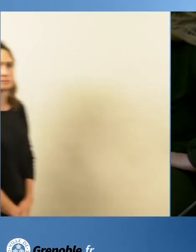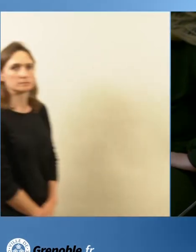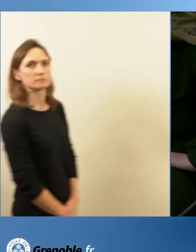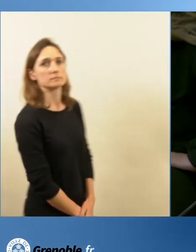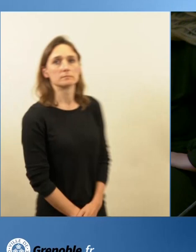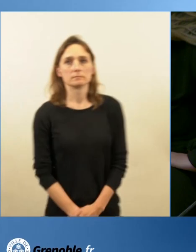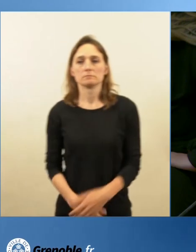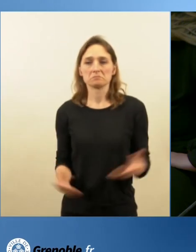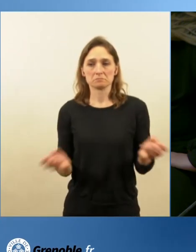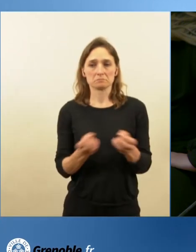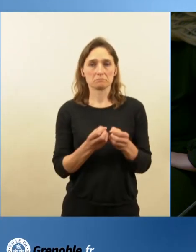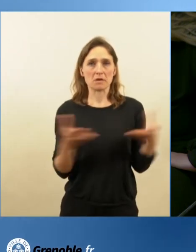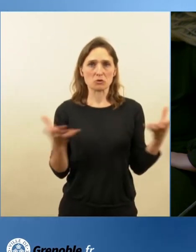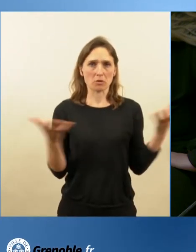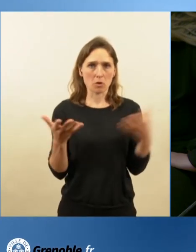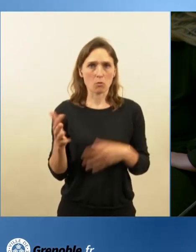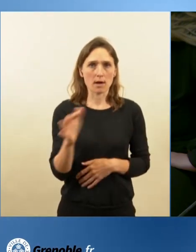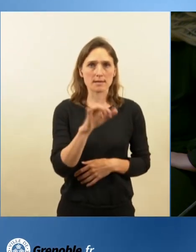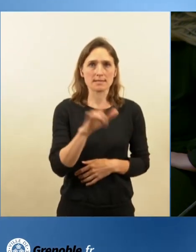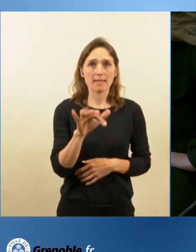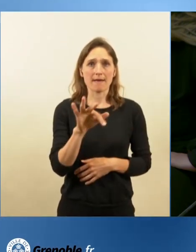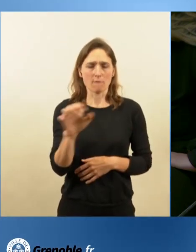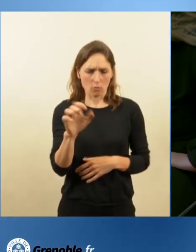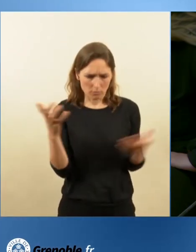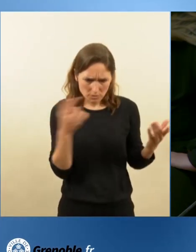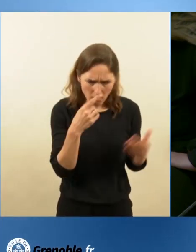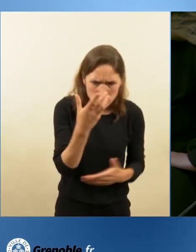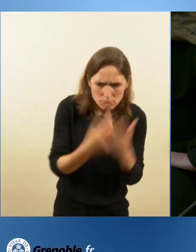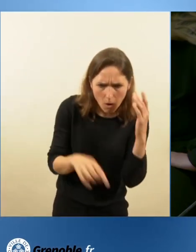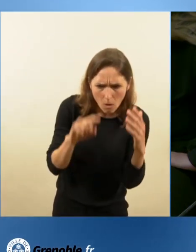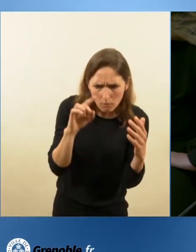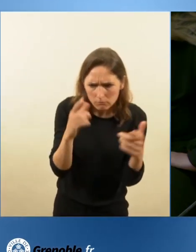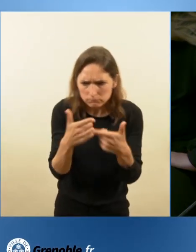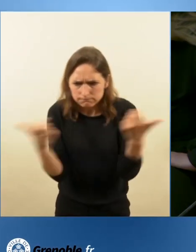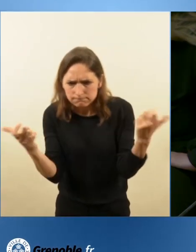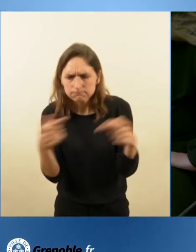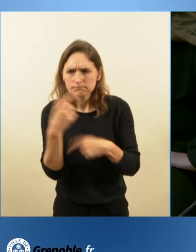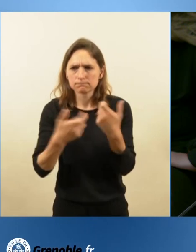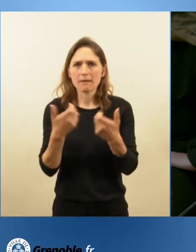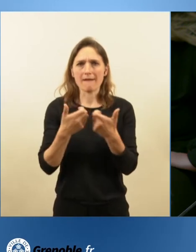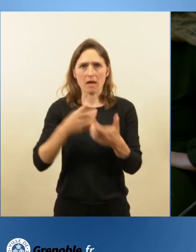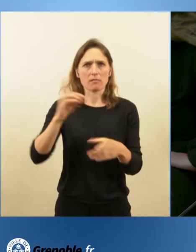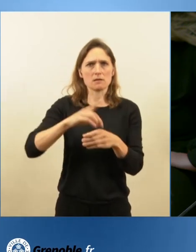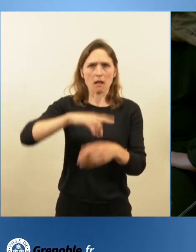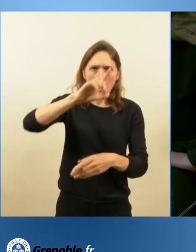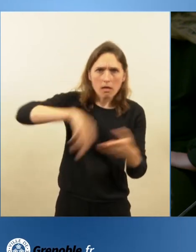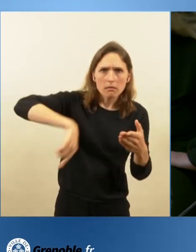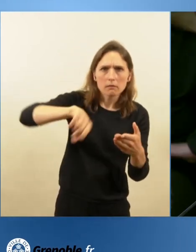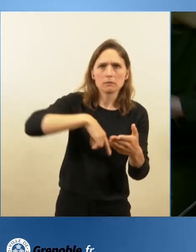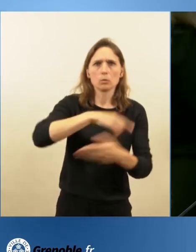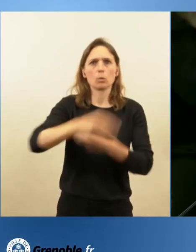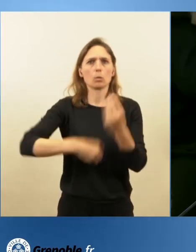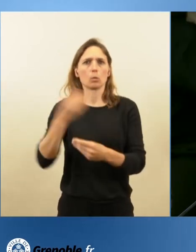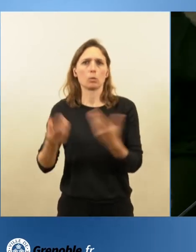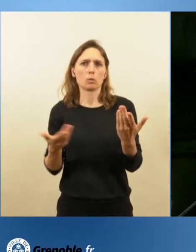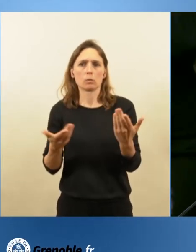cette ZFE des trous entre plusieurs communes concernant l'interdiction du diesel ou des cqa2 et préfère à l'inverse peut-être perdre un an effectivement